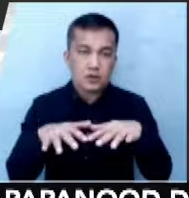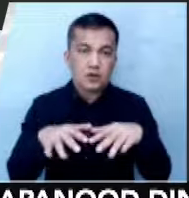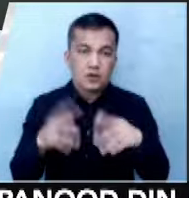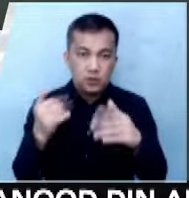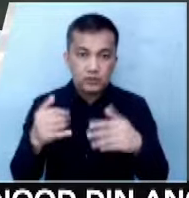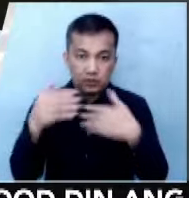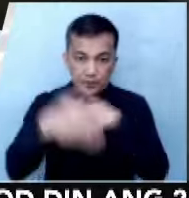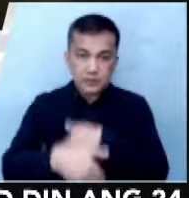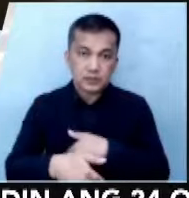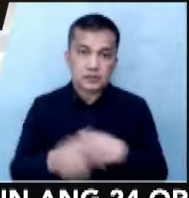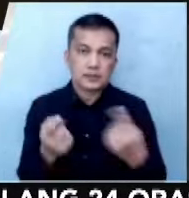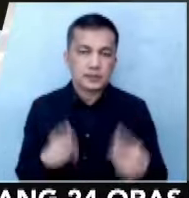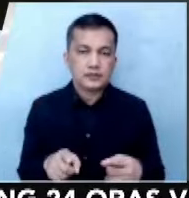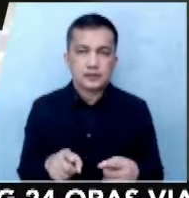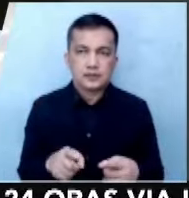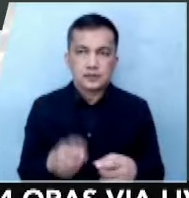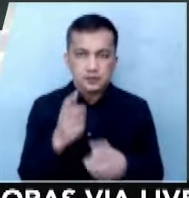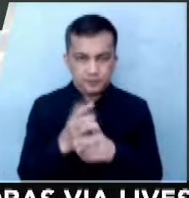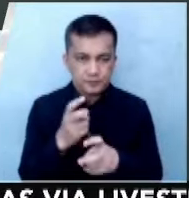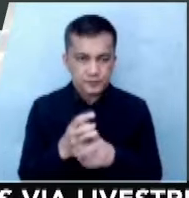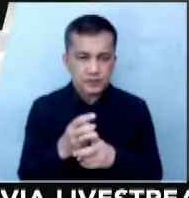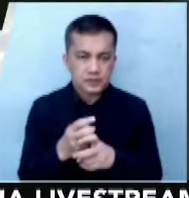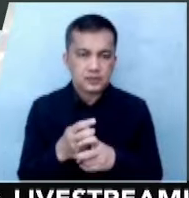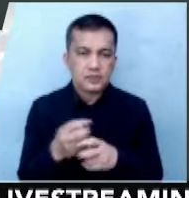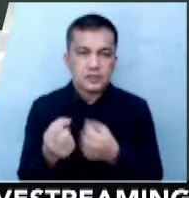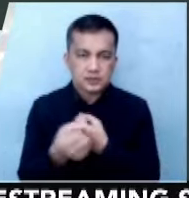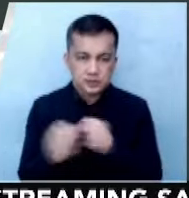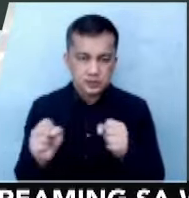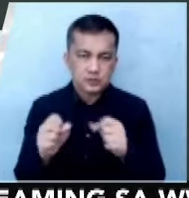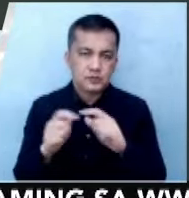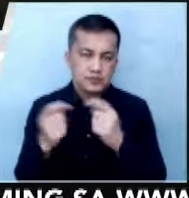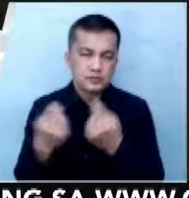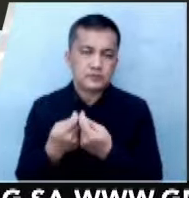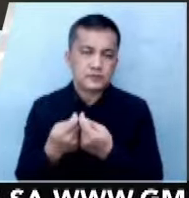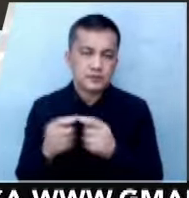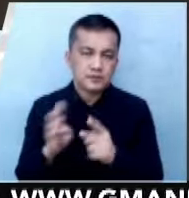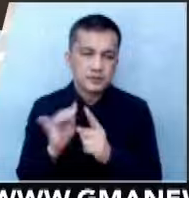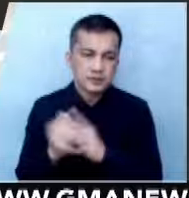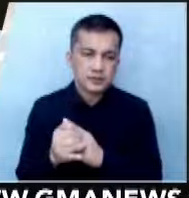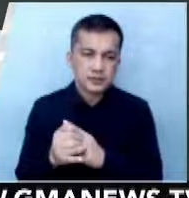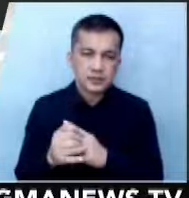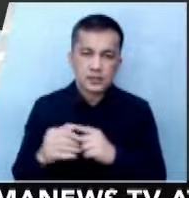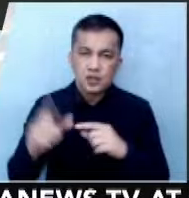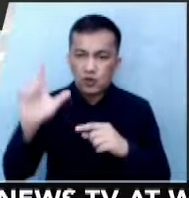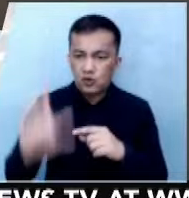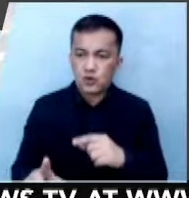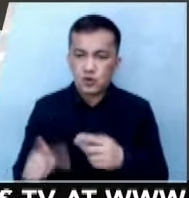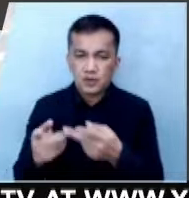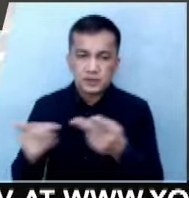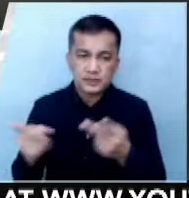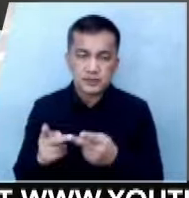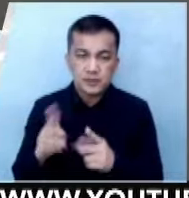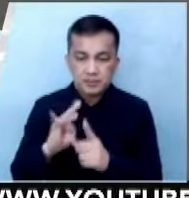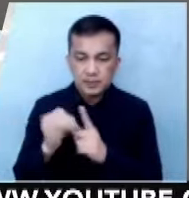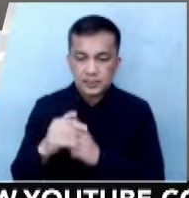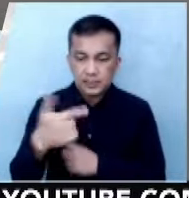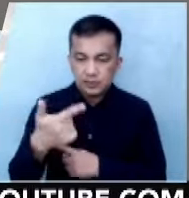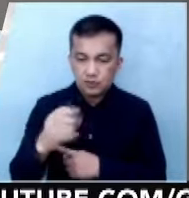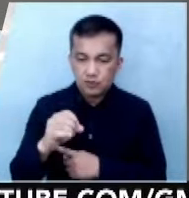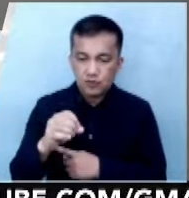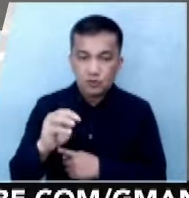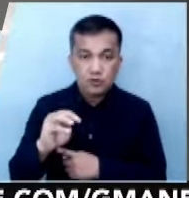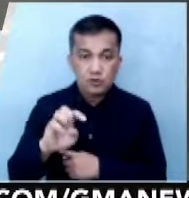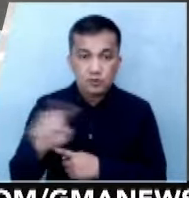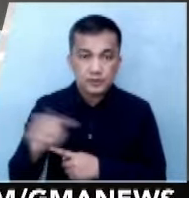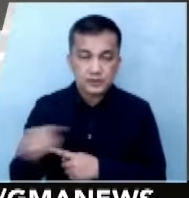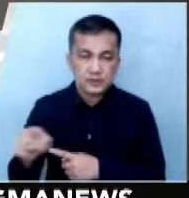nangyari, baka nahirapan ang rescue team ng barangay. Catch basin kung may tuturing ang Barangay Gomez. Kaya madalas itong bahain kapag malakas